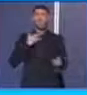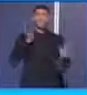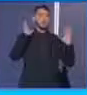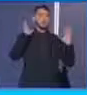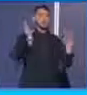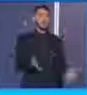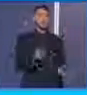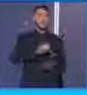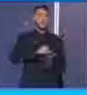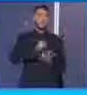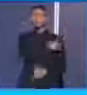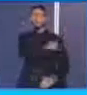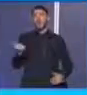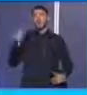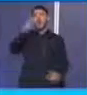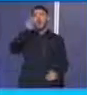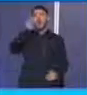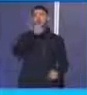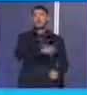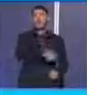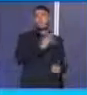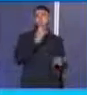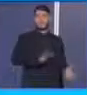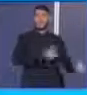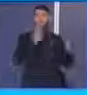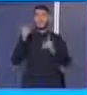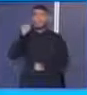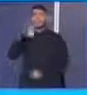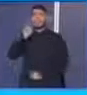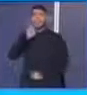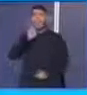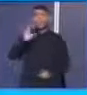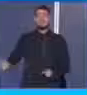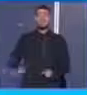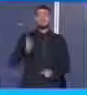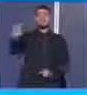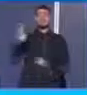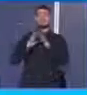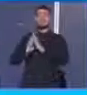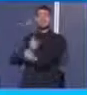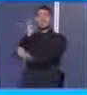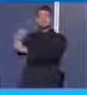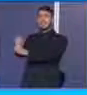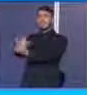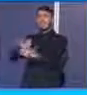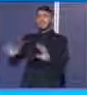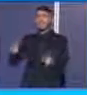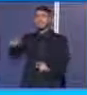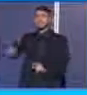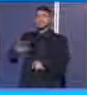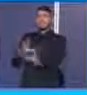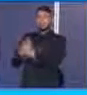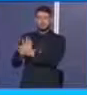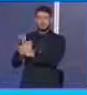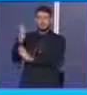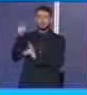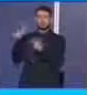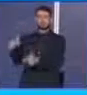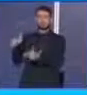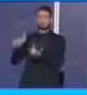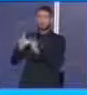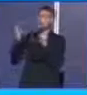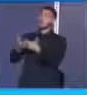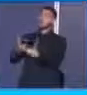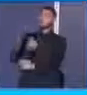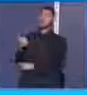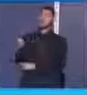Στερεότυπα που αναπαράγουν την τοποθέτηση των γυναικών στο σπίτι σε ρόλο συμπληρωματικό στην ανάπτυξη της οικογένειας.